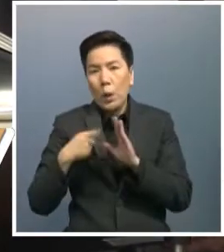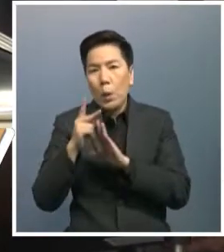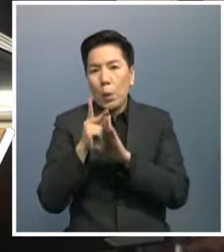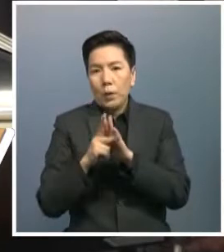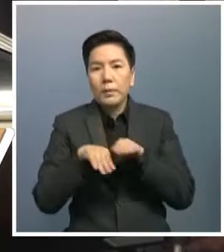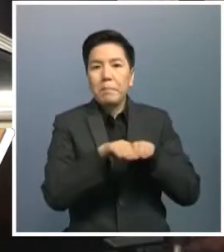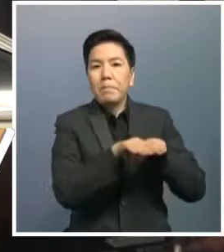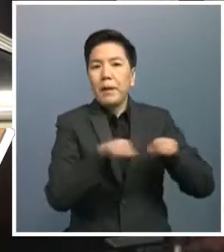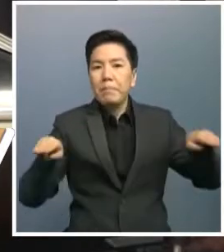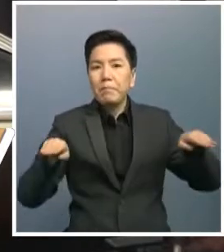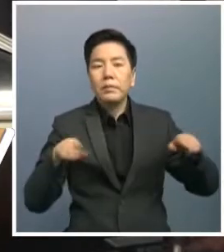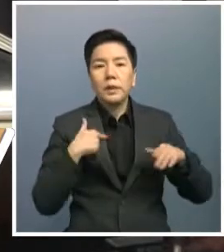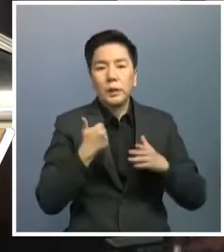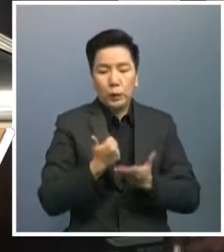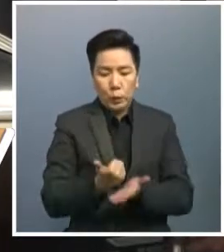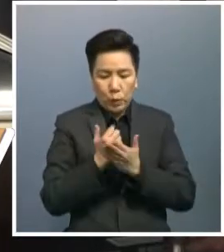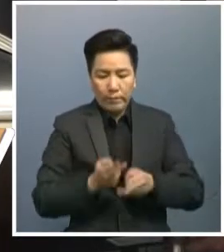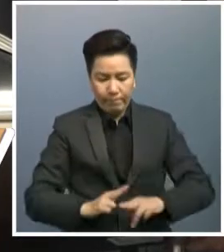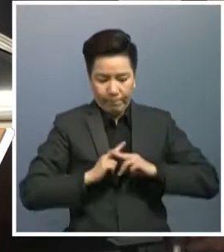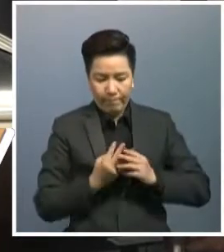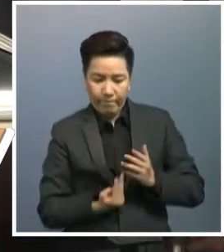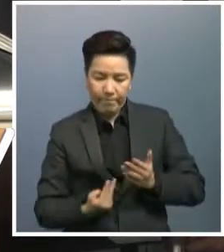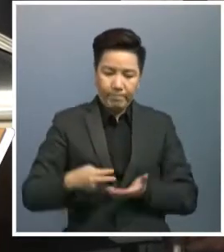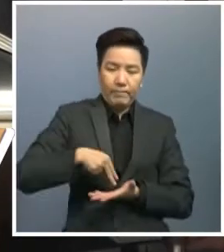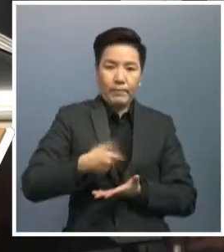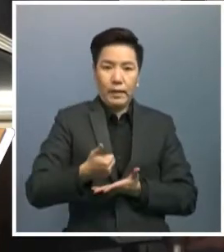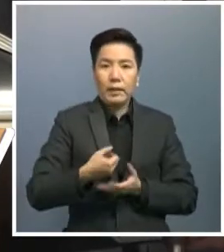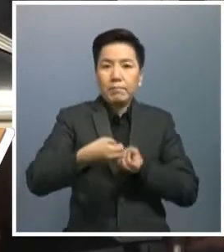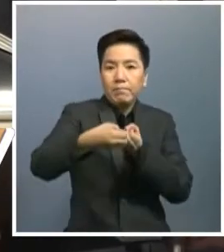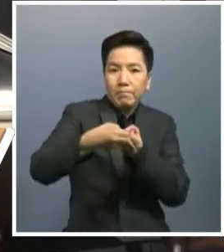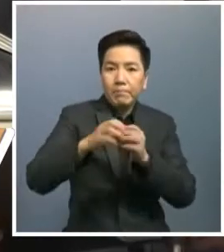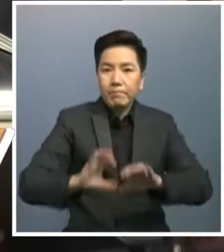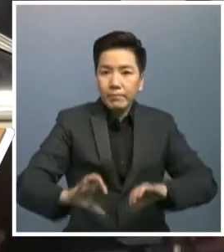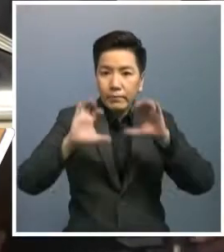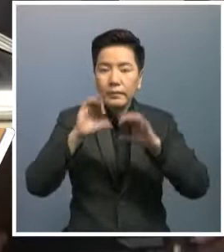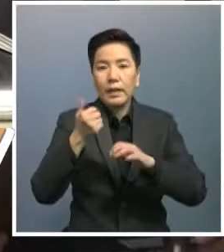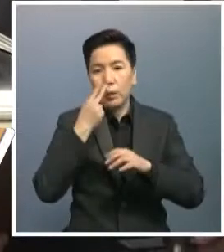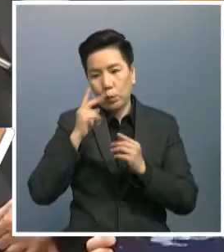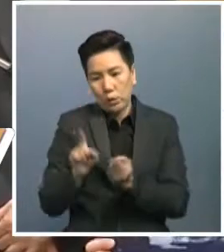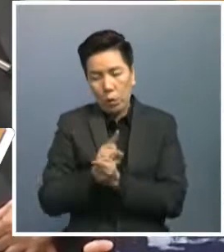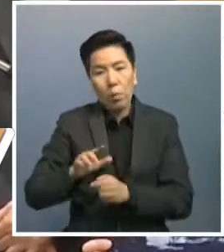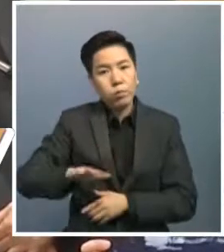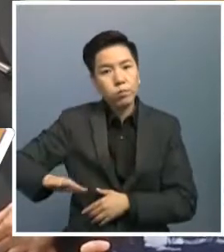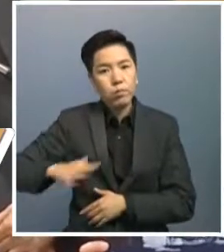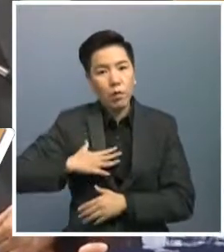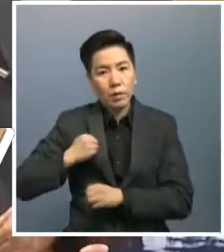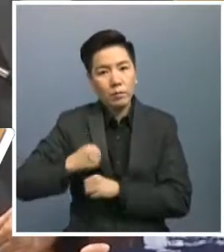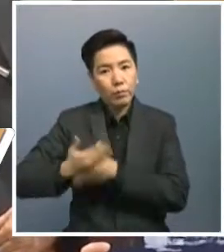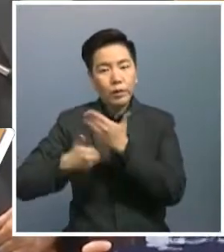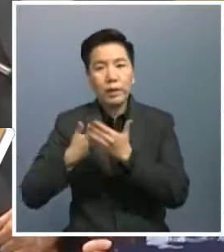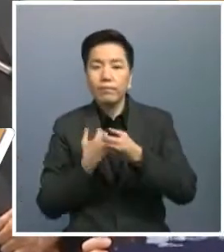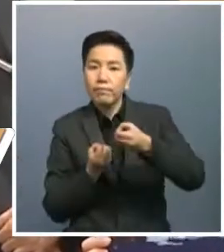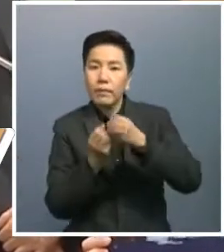ธรรมาภิบาลสามารถที่จะพึ่งพิงตนเองได้และเป็นหุ้นส่วนกับภาครัฐในการดูแลสังคมให้มีการพัฒนาที่ยั่งยืน